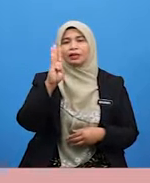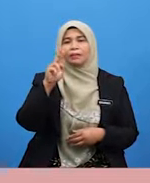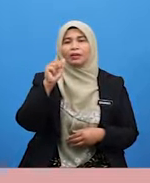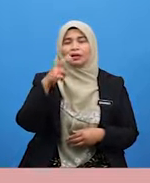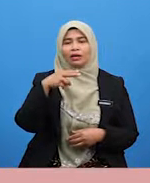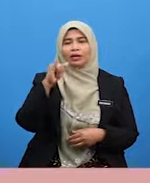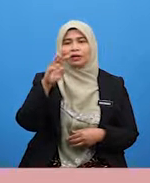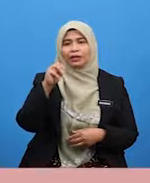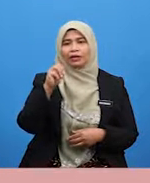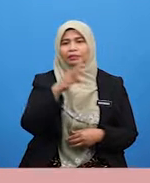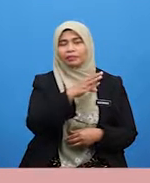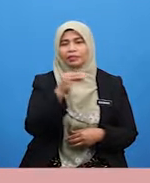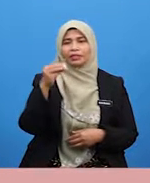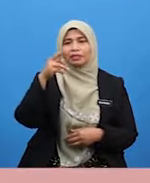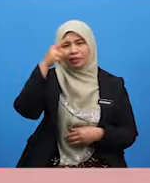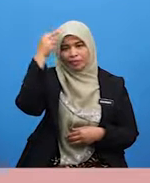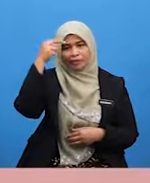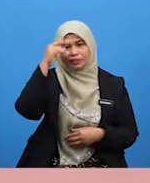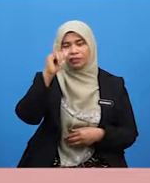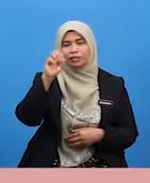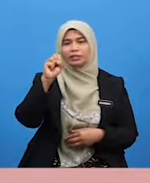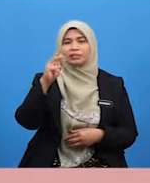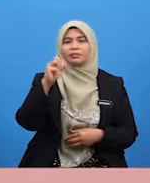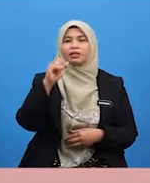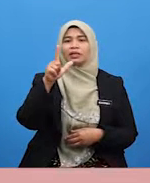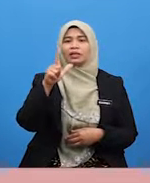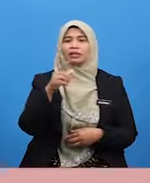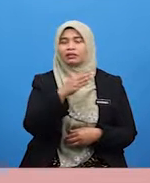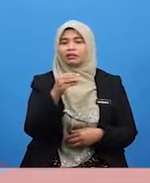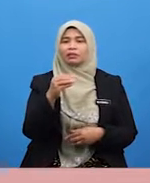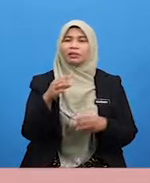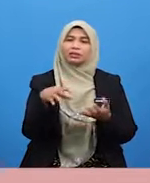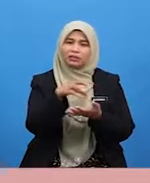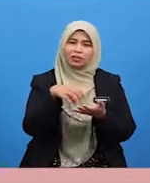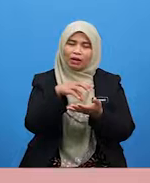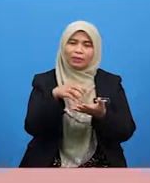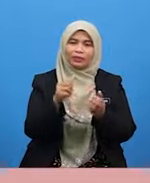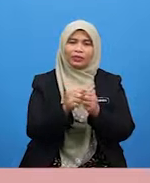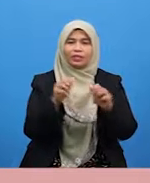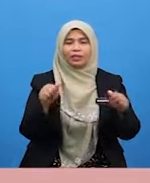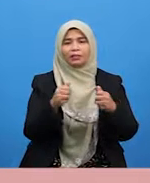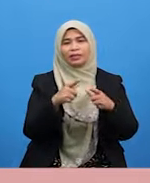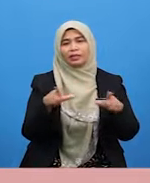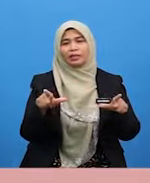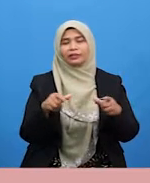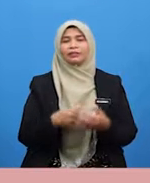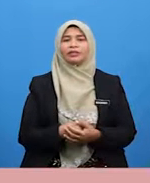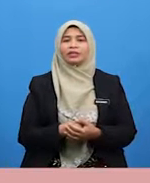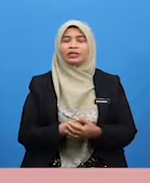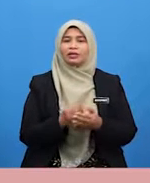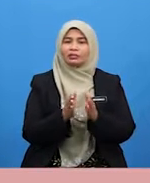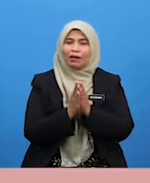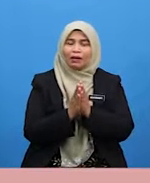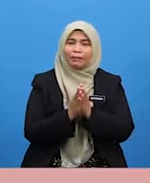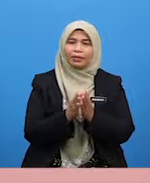tetapi mencampur adukkan dengan penyembahan berhala, amalan sihir dan khurafat. Apakah penyembahan berhala